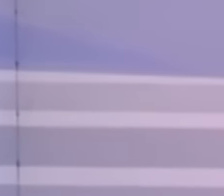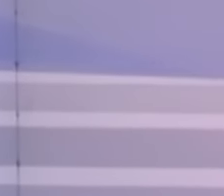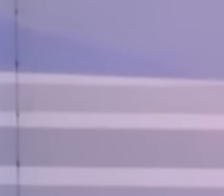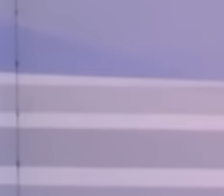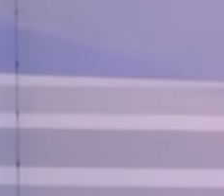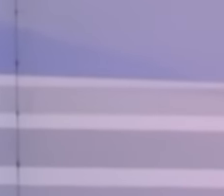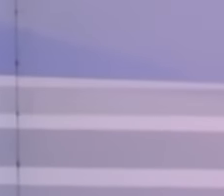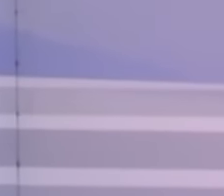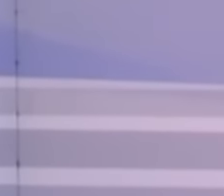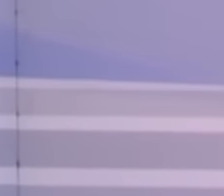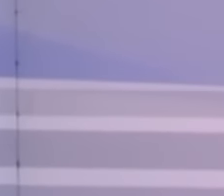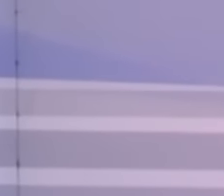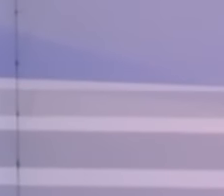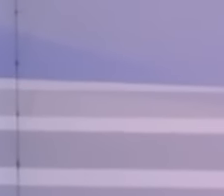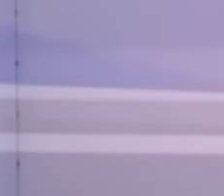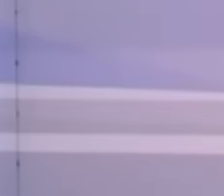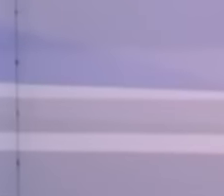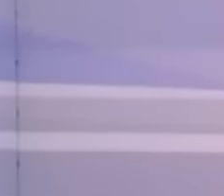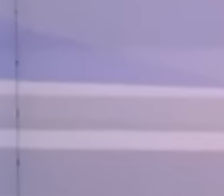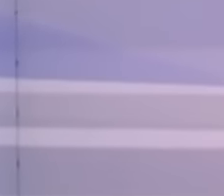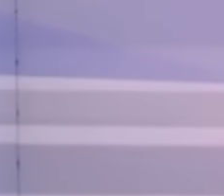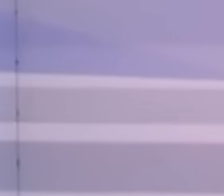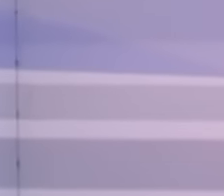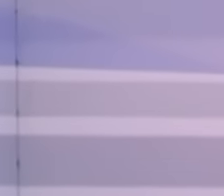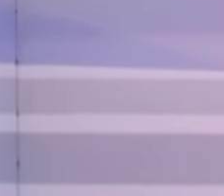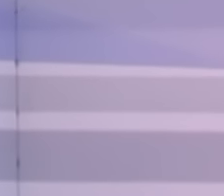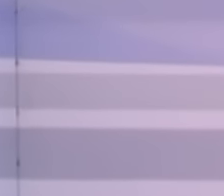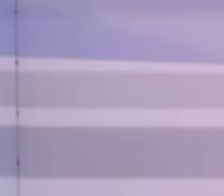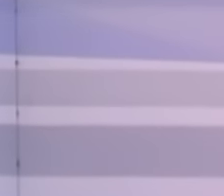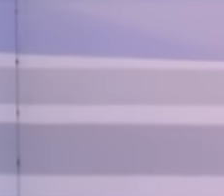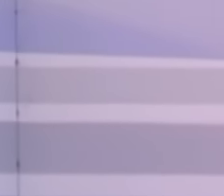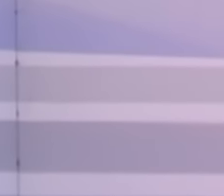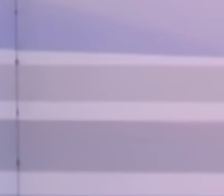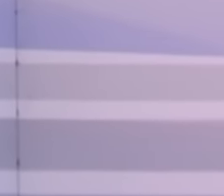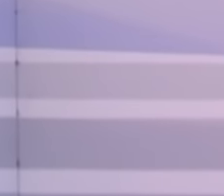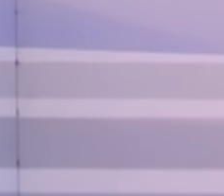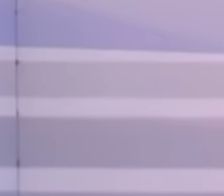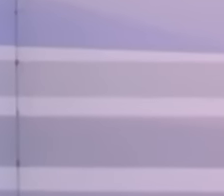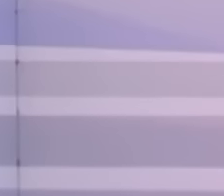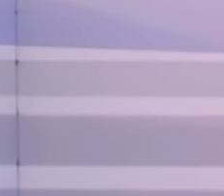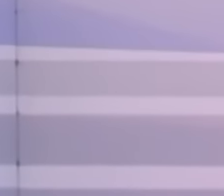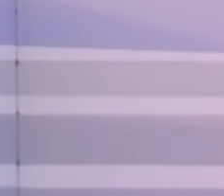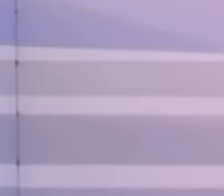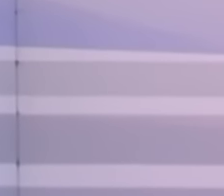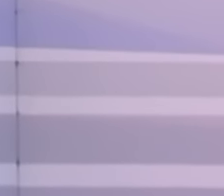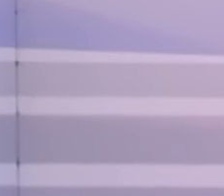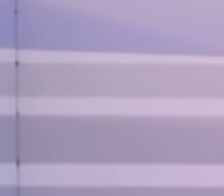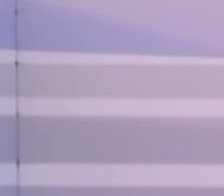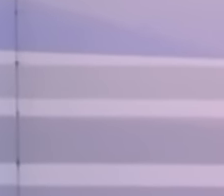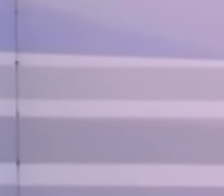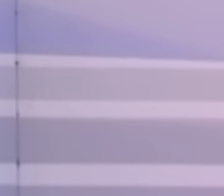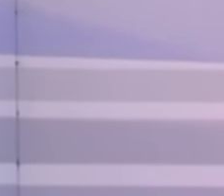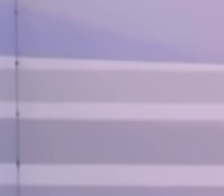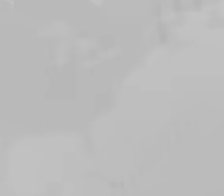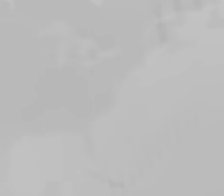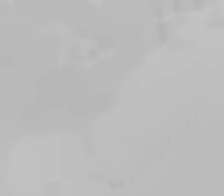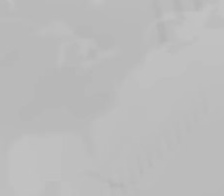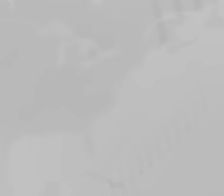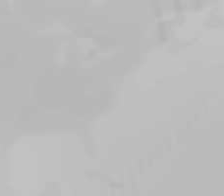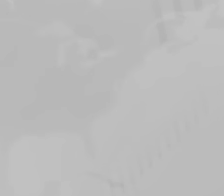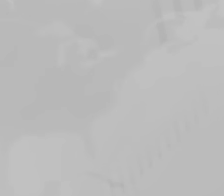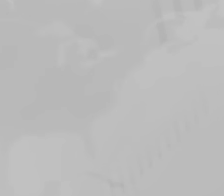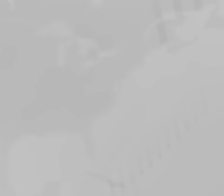sa YouTube. Sa mga kapuso abroad, samahan nyo kami sa GMA Pinoy TV at www.gmanews.tv.